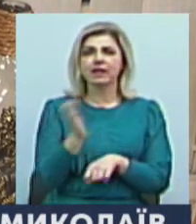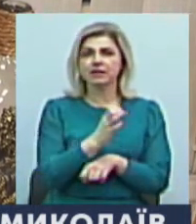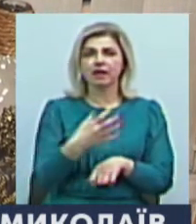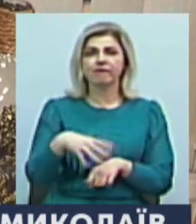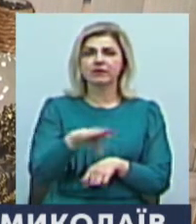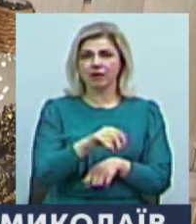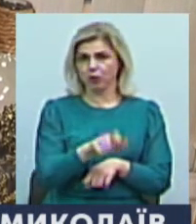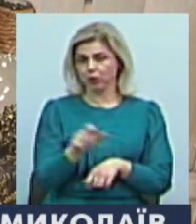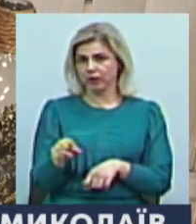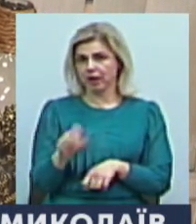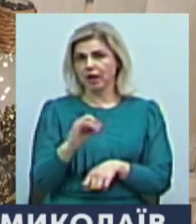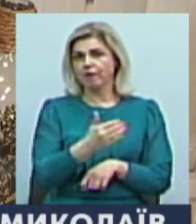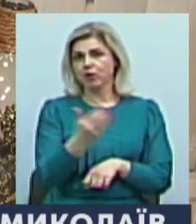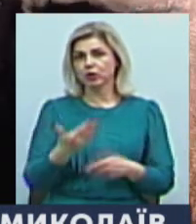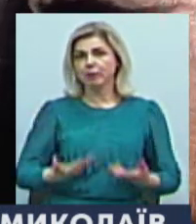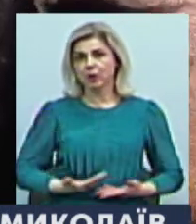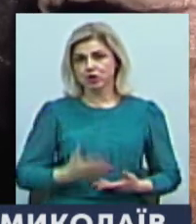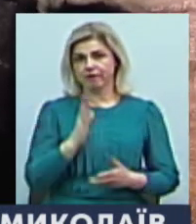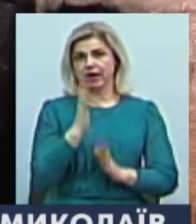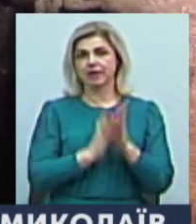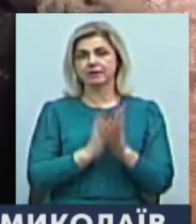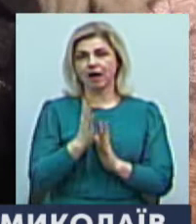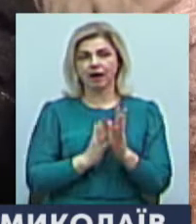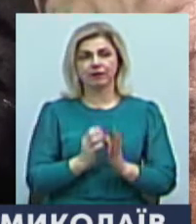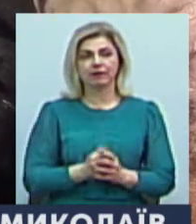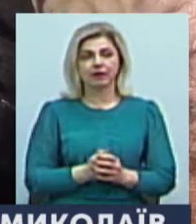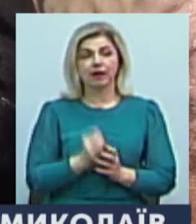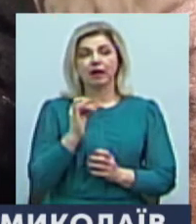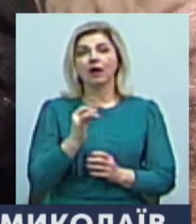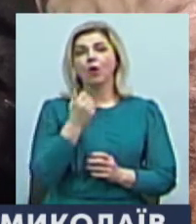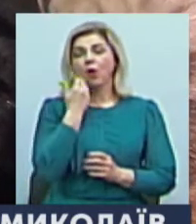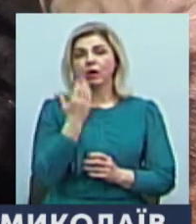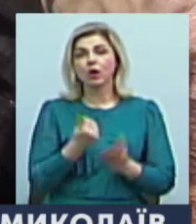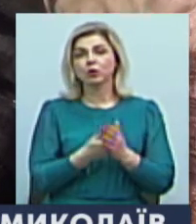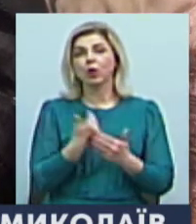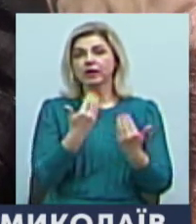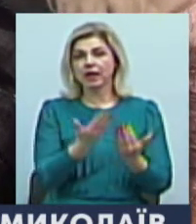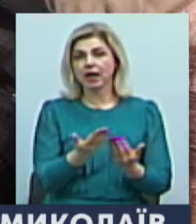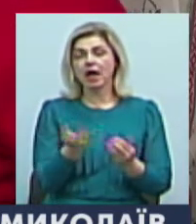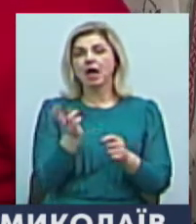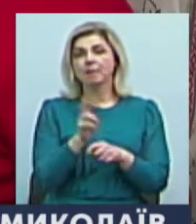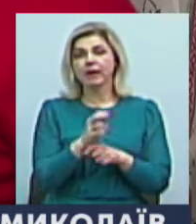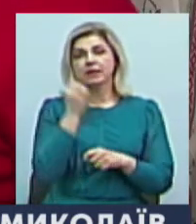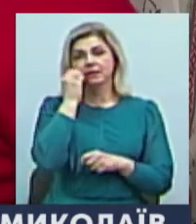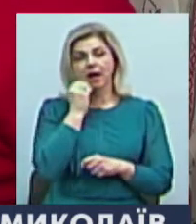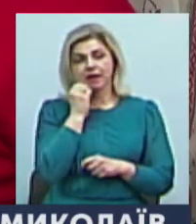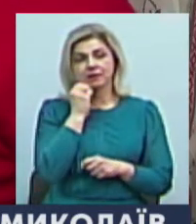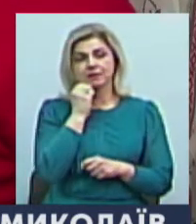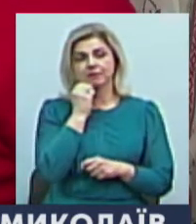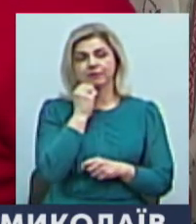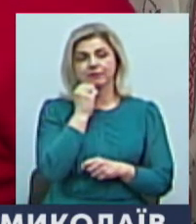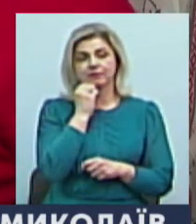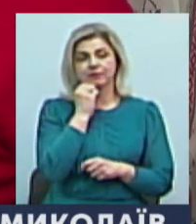людей, і вони проживали в лісах. І коли до них прийшов старець, вот,